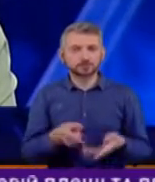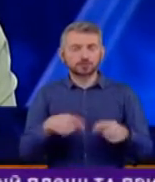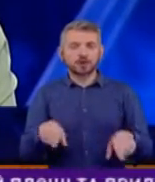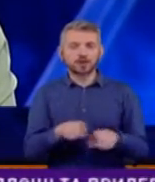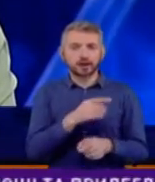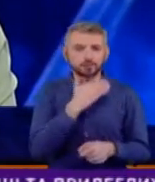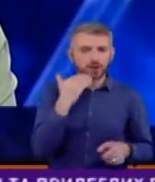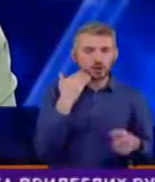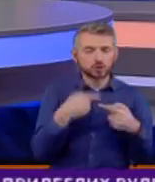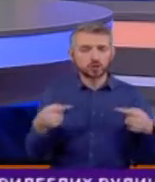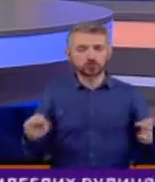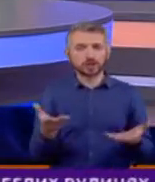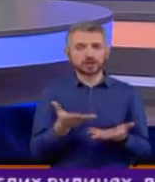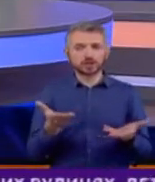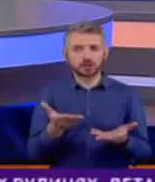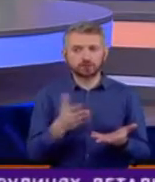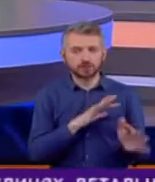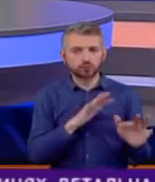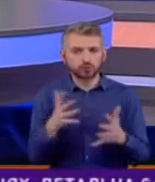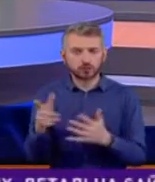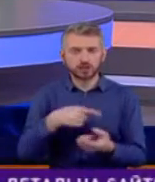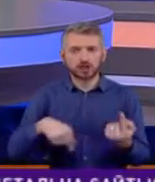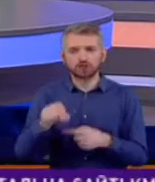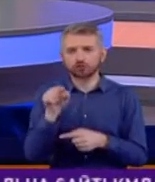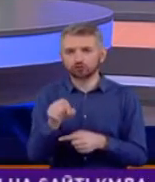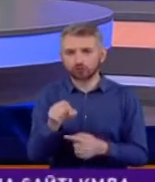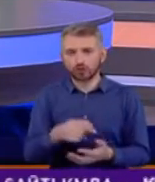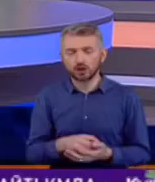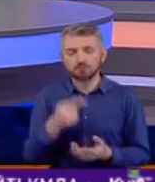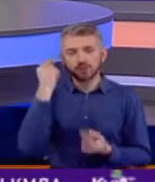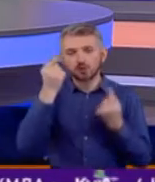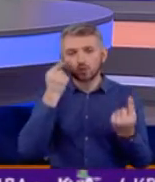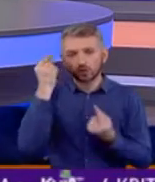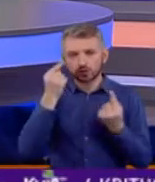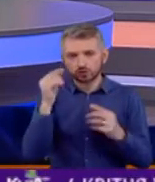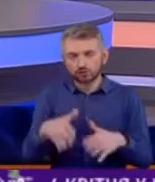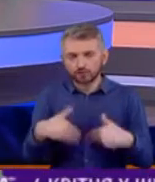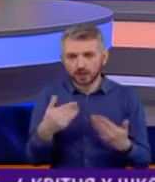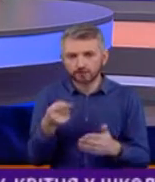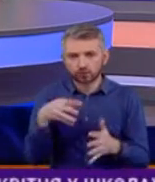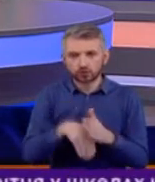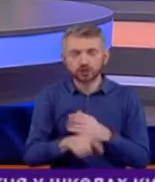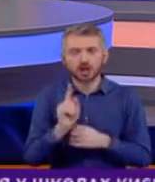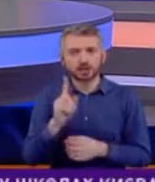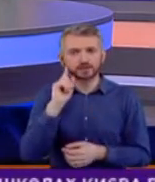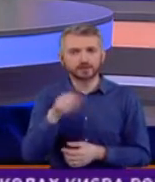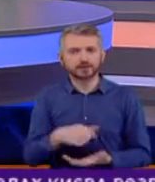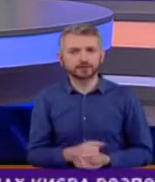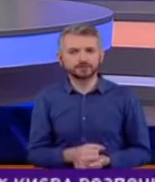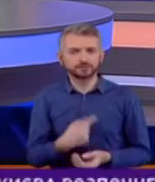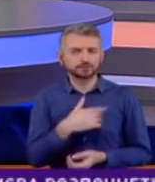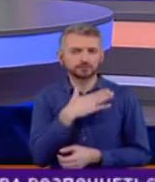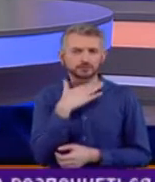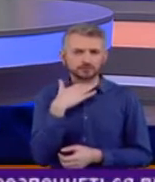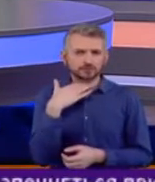так багато речей, які відбуваються навколо цього процесу, в психологічному варіанті в тому числі, але, знаєте, я не